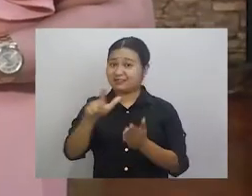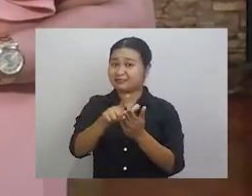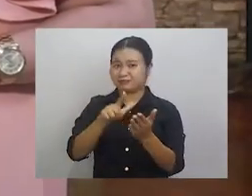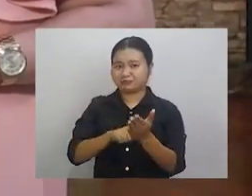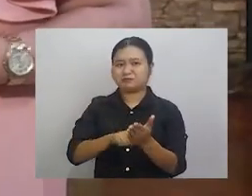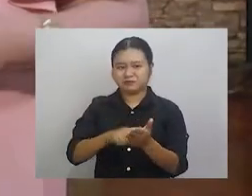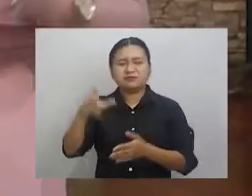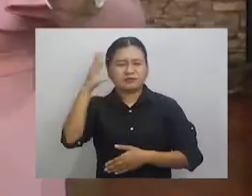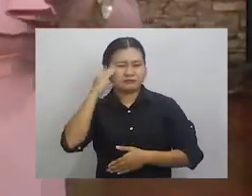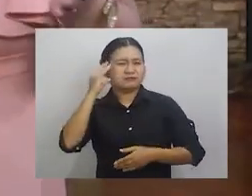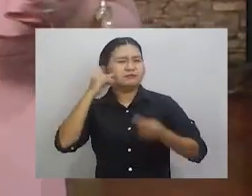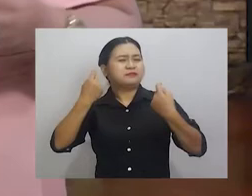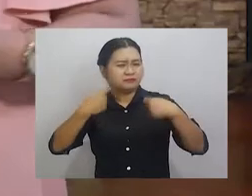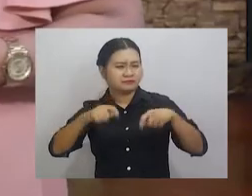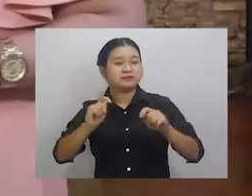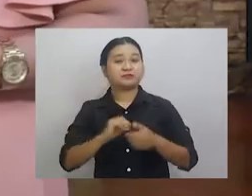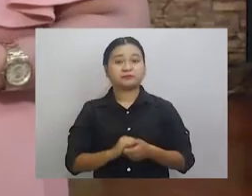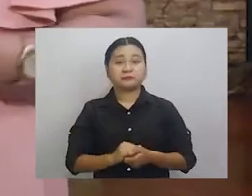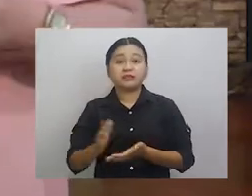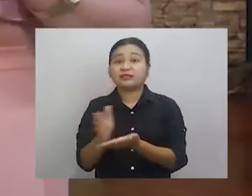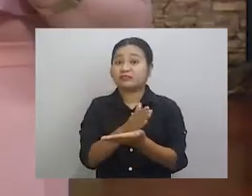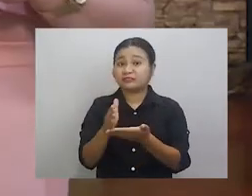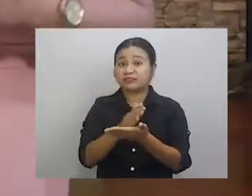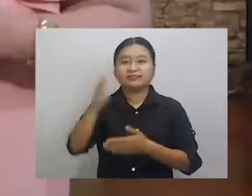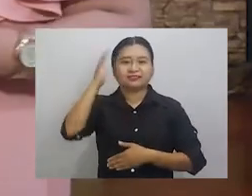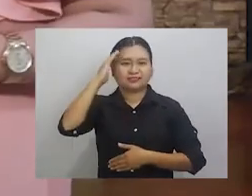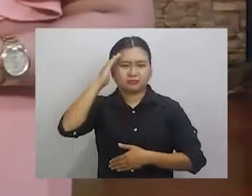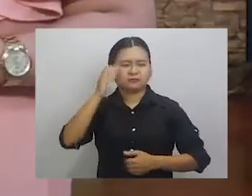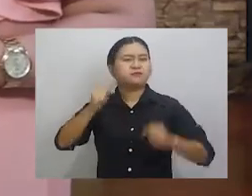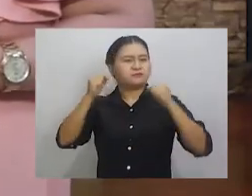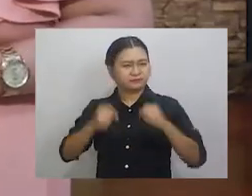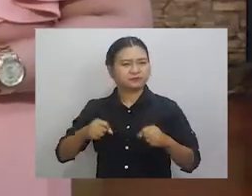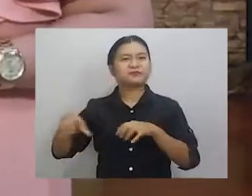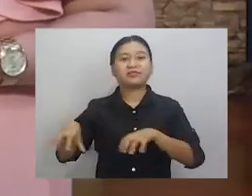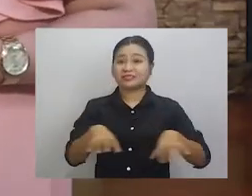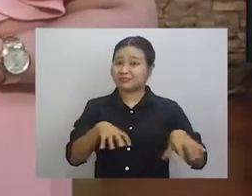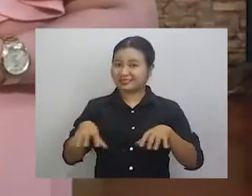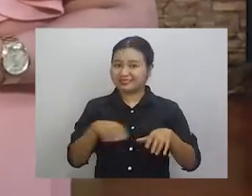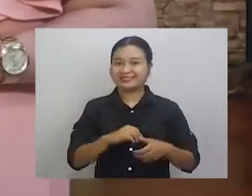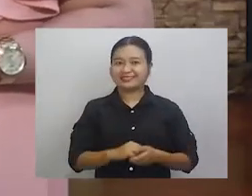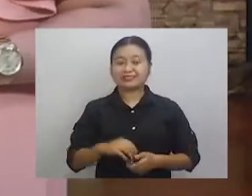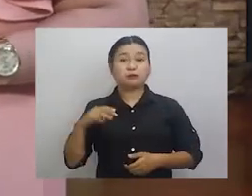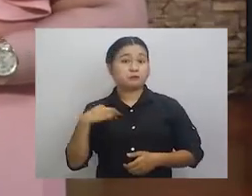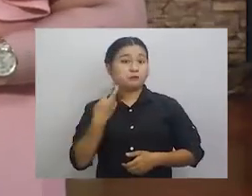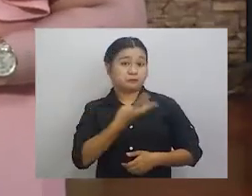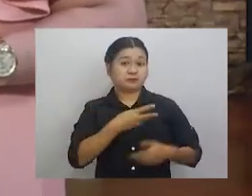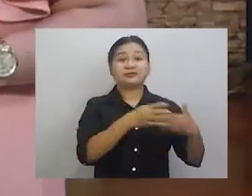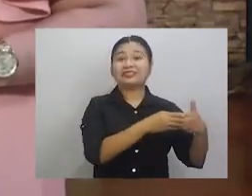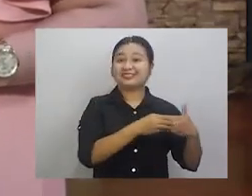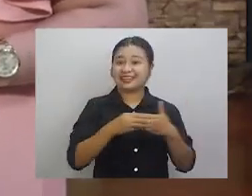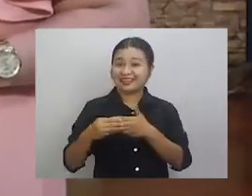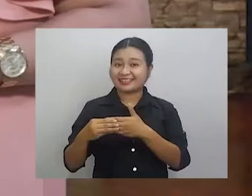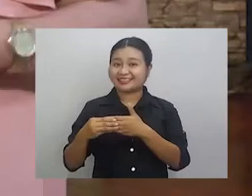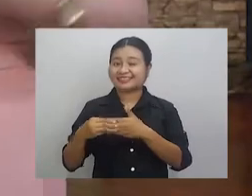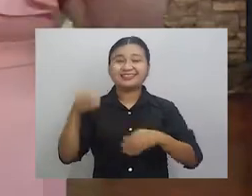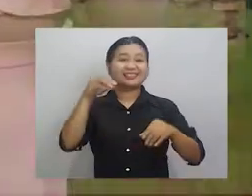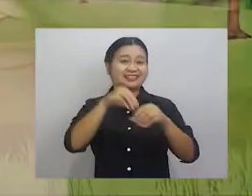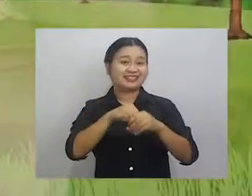ating susuungin? Pagbabahagi ng kaalaman ating kakayanin. Kami ang inyong mga gabay sa